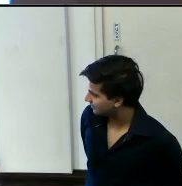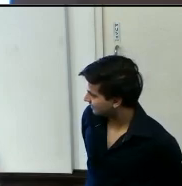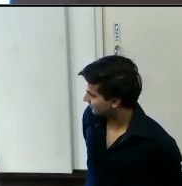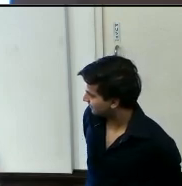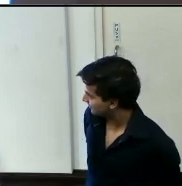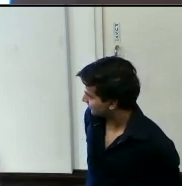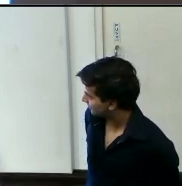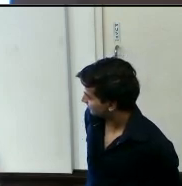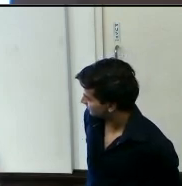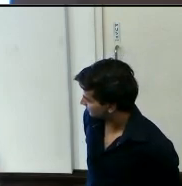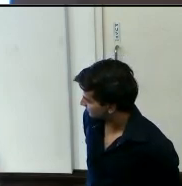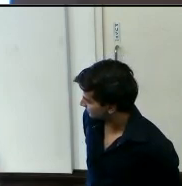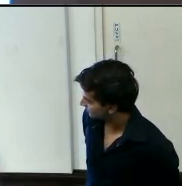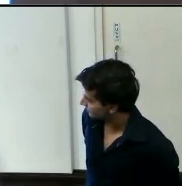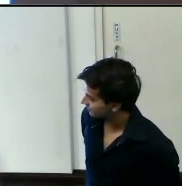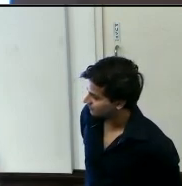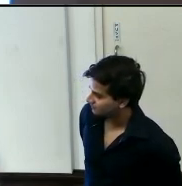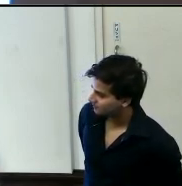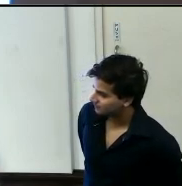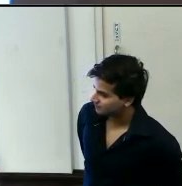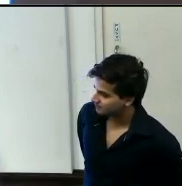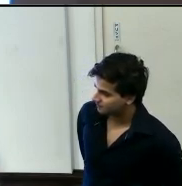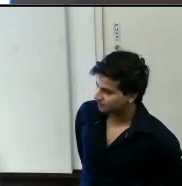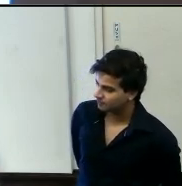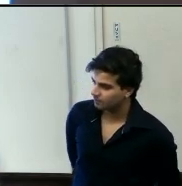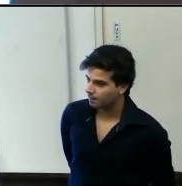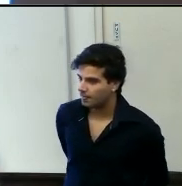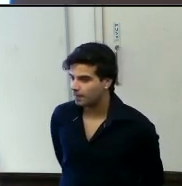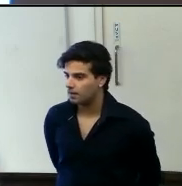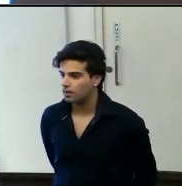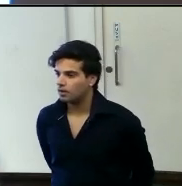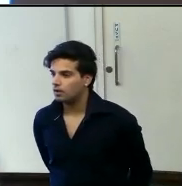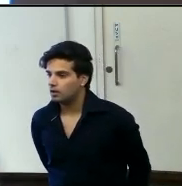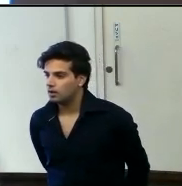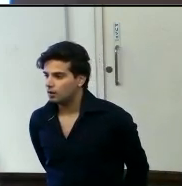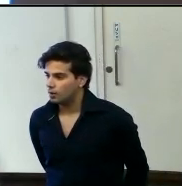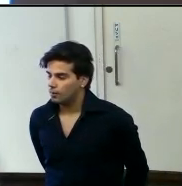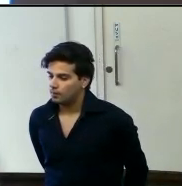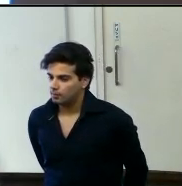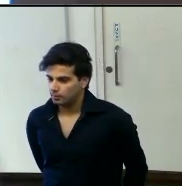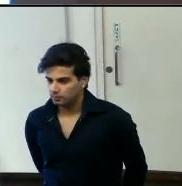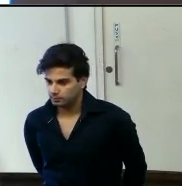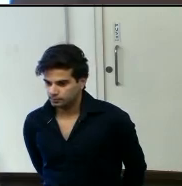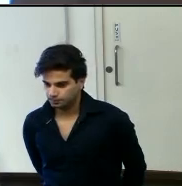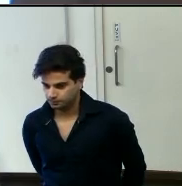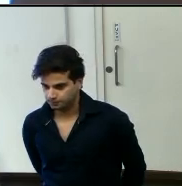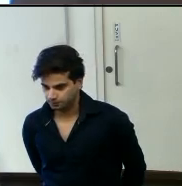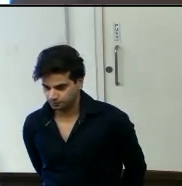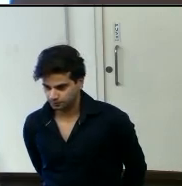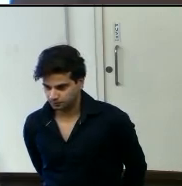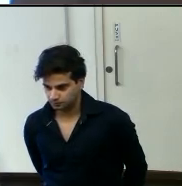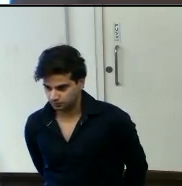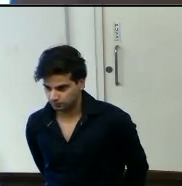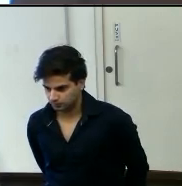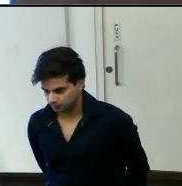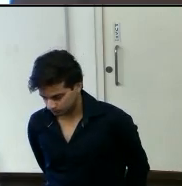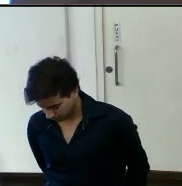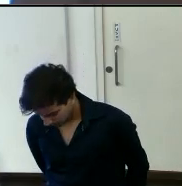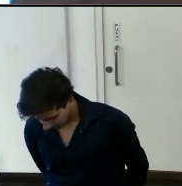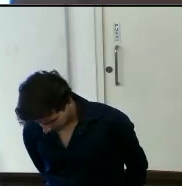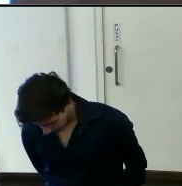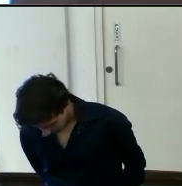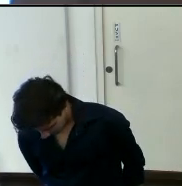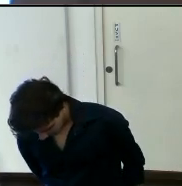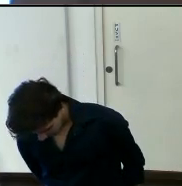ಆ ಟೆಕ್ನಿಕ್ನ ಇದು ಮಾಡ್ಕೊಳ್ಳೋದಕ್ಕೆ 3-4 ವರ್ಷ ಟ್ರೈ ಮಾಡ್ತಿದ್ದೆ. ಕೊನೆಗೆ ಒಂದು ದಿವಸ ಅದು ಸಿಕ್ತು, ಅಂದರೆ ಅದು ಪರ್ಫೆಕ್ಟ್ ಆಯಿತು. ಅಲ್ಲಿಂದ ಅನೇಕ